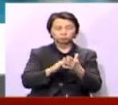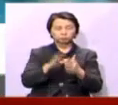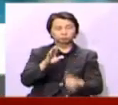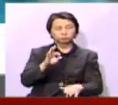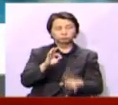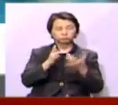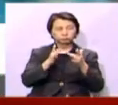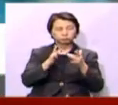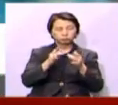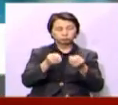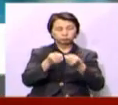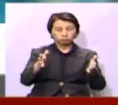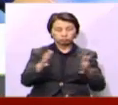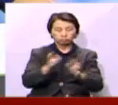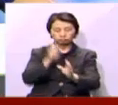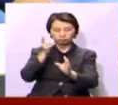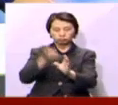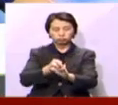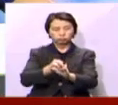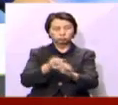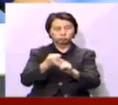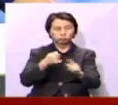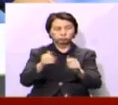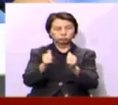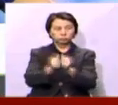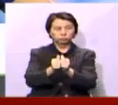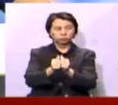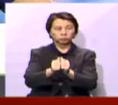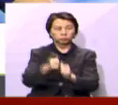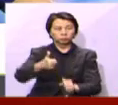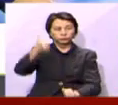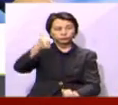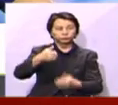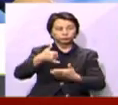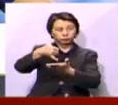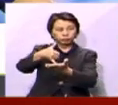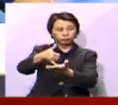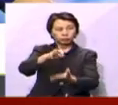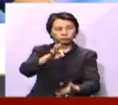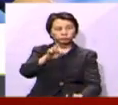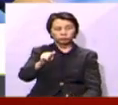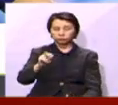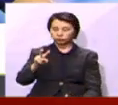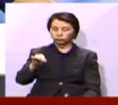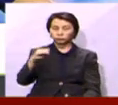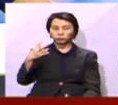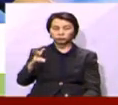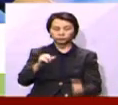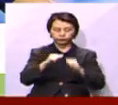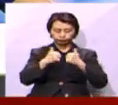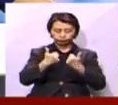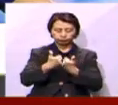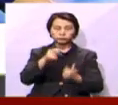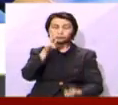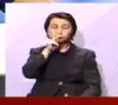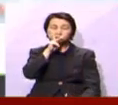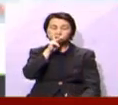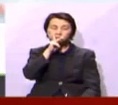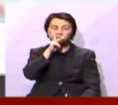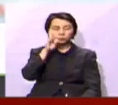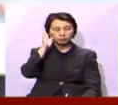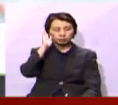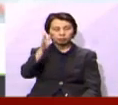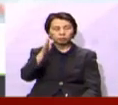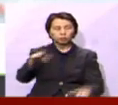turut mendedahkan penyertaan pemain sayap bersama juara Piala FA 2017 ini. Persatuan Bola Sepak Kedah KFA